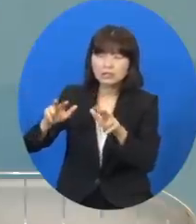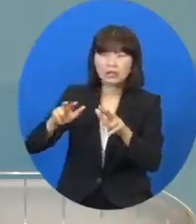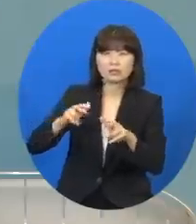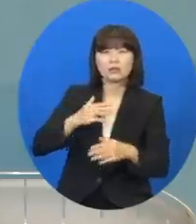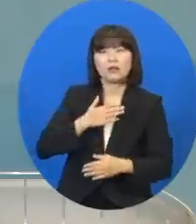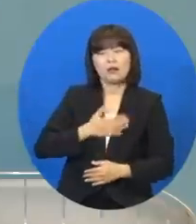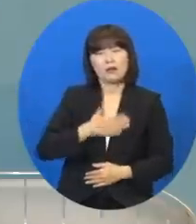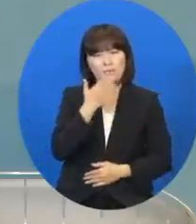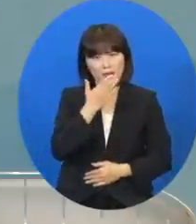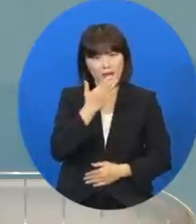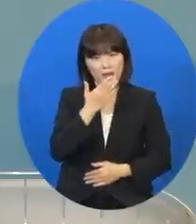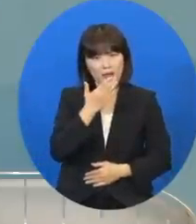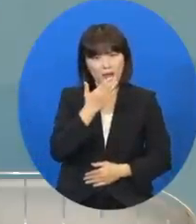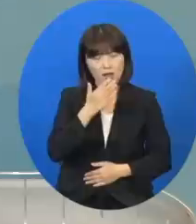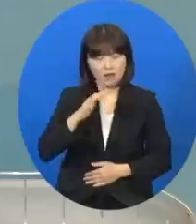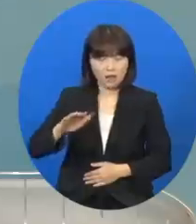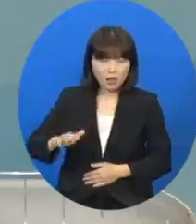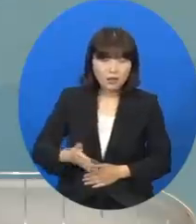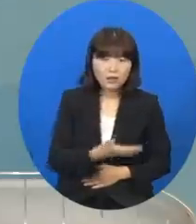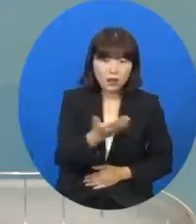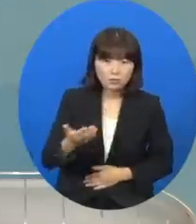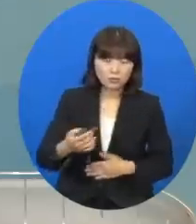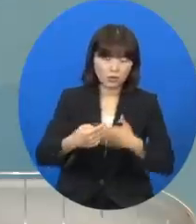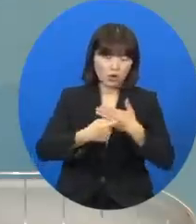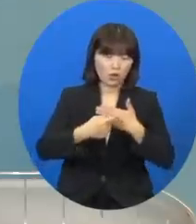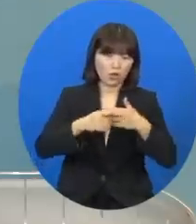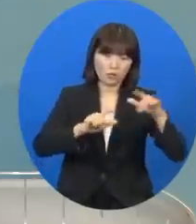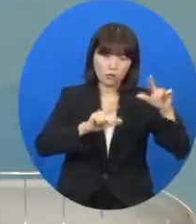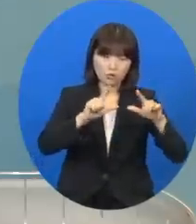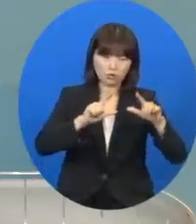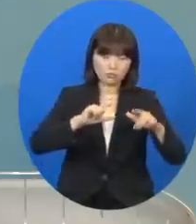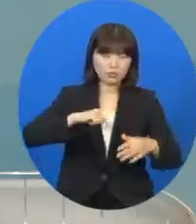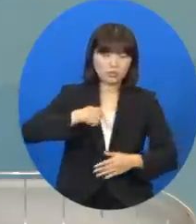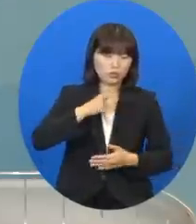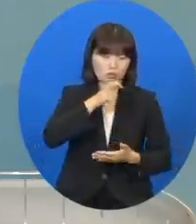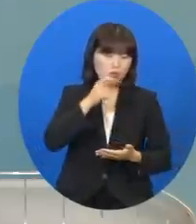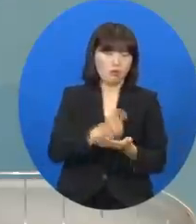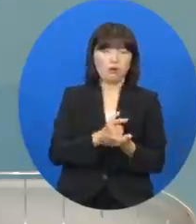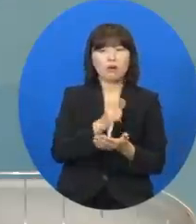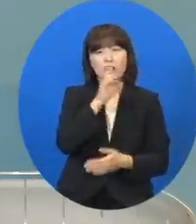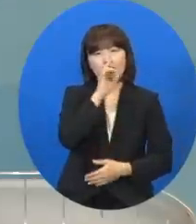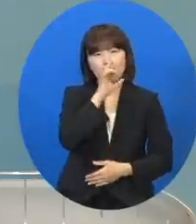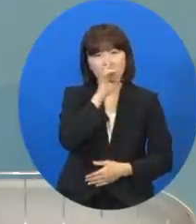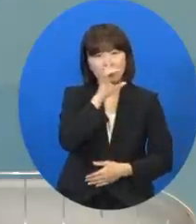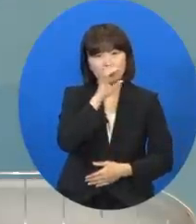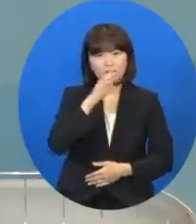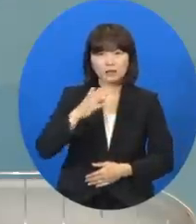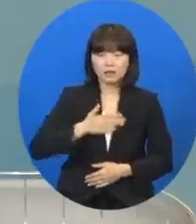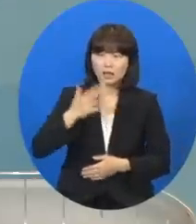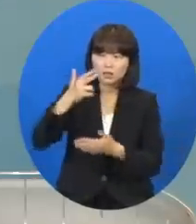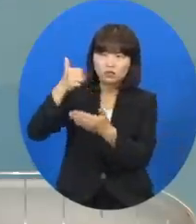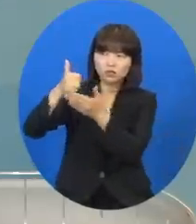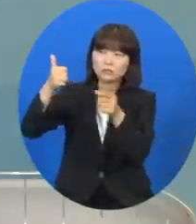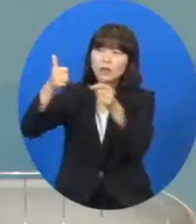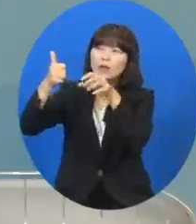여러분, 우리가 겉의 모습에 스스로 속으면 안 됩니다. 나는 주님 앞에 설